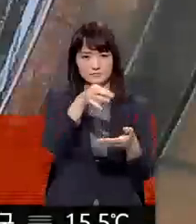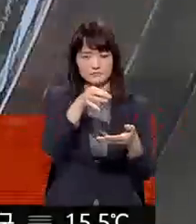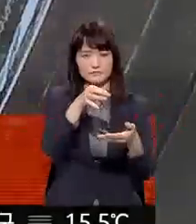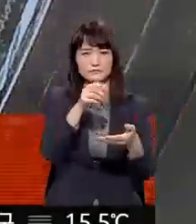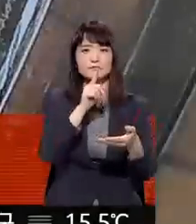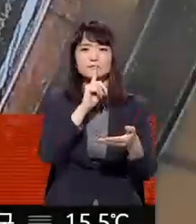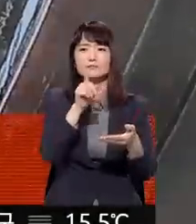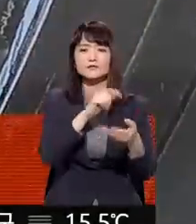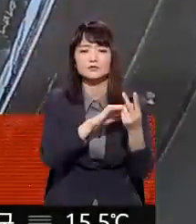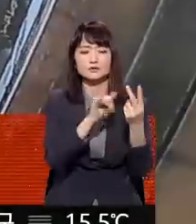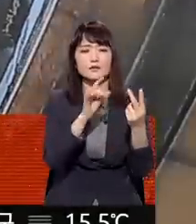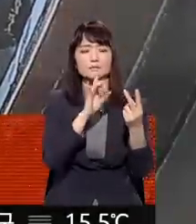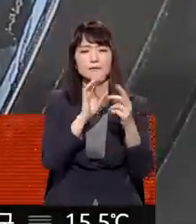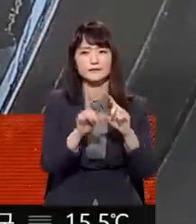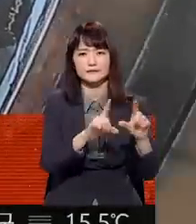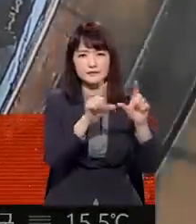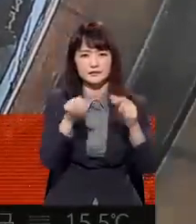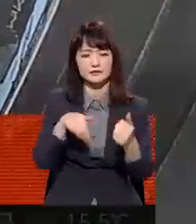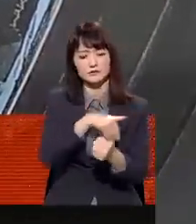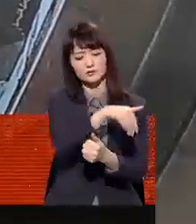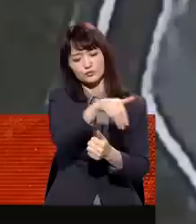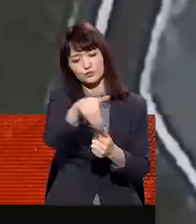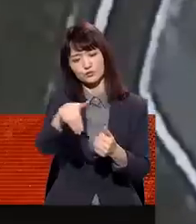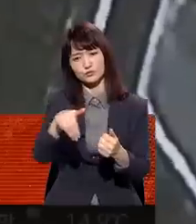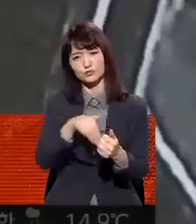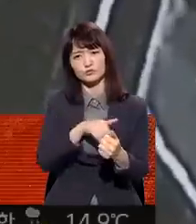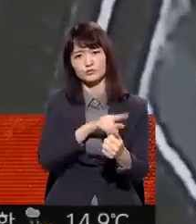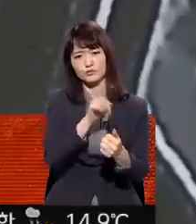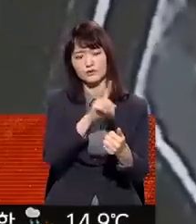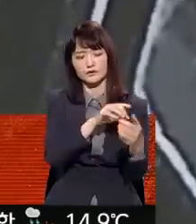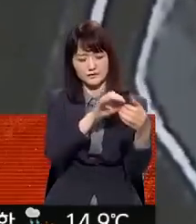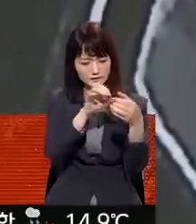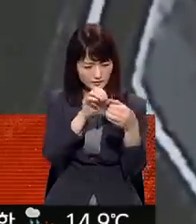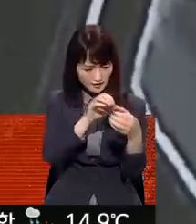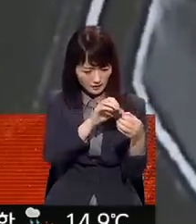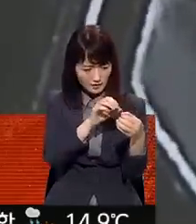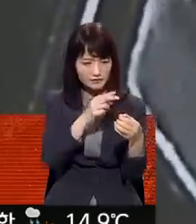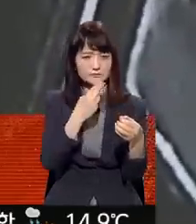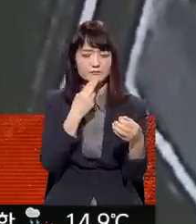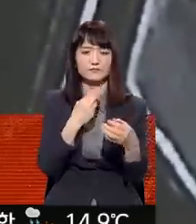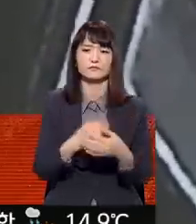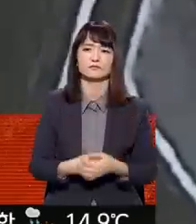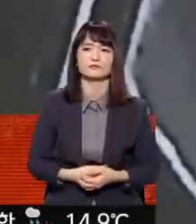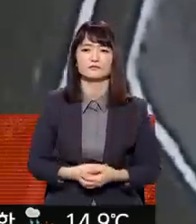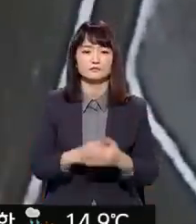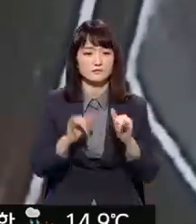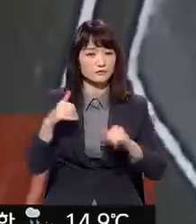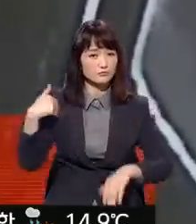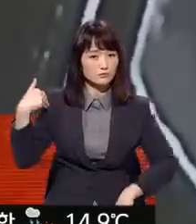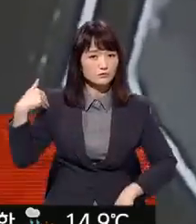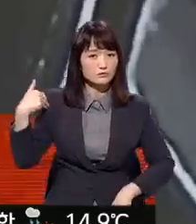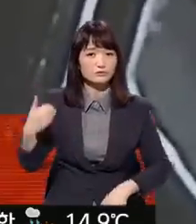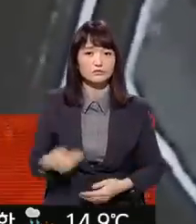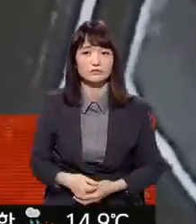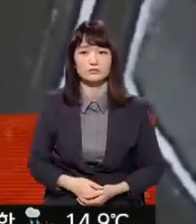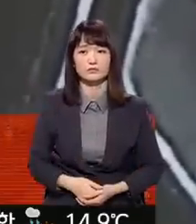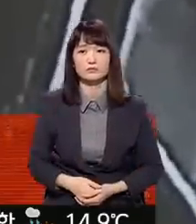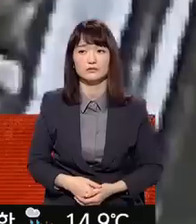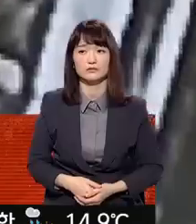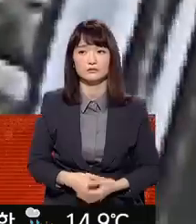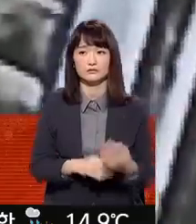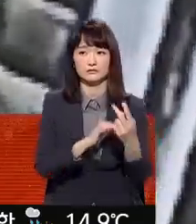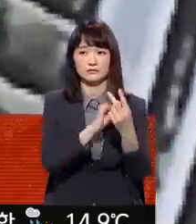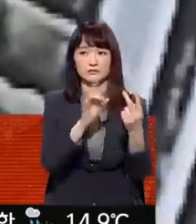뭐냐면 둘이만 생활을 했고 주변하고도 이제 뭐 말을 섞는다든지 교류가 없기 때문에 사람들이 알 수가 없었던 거죠. 그러다 보니까